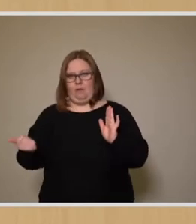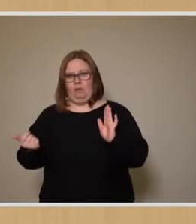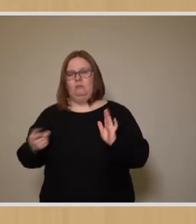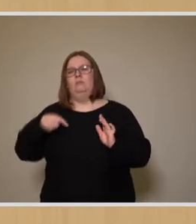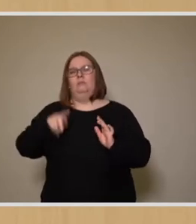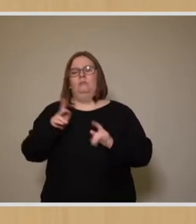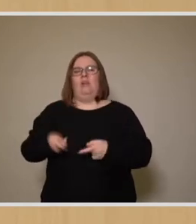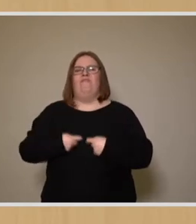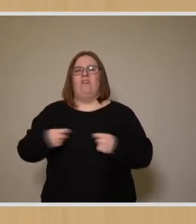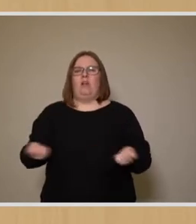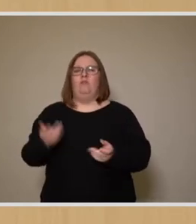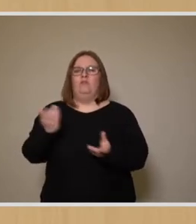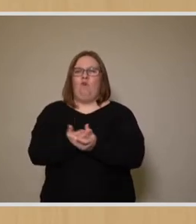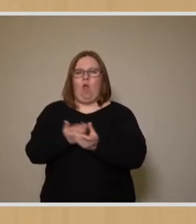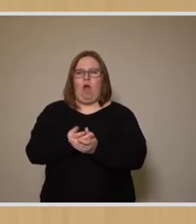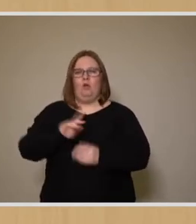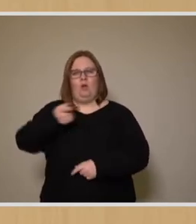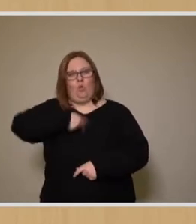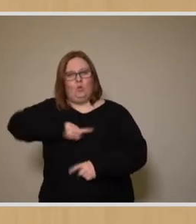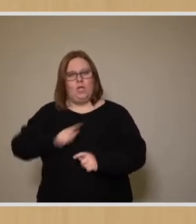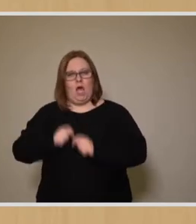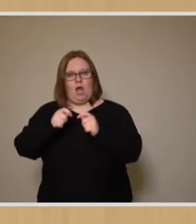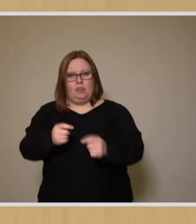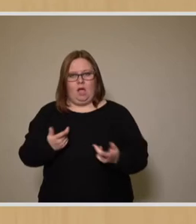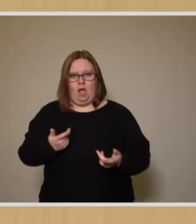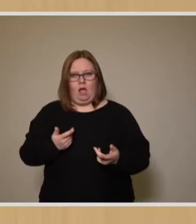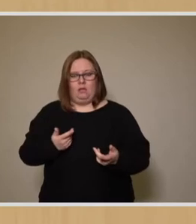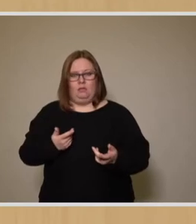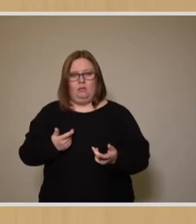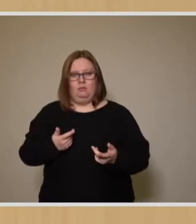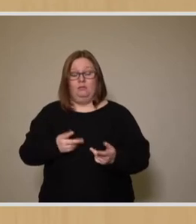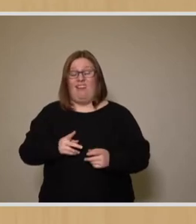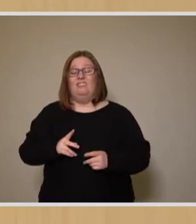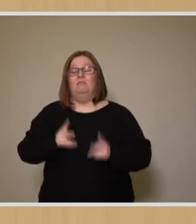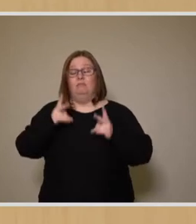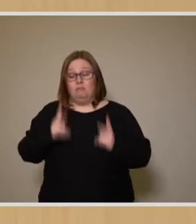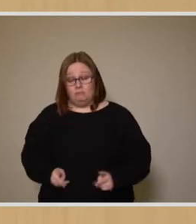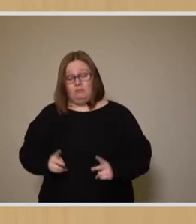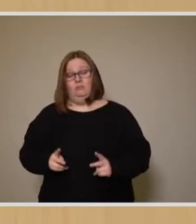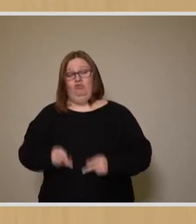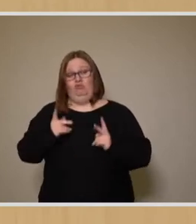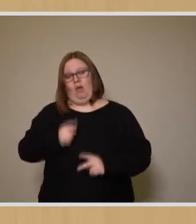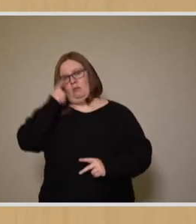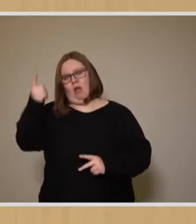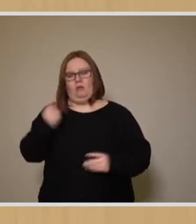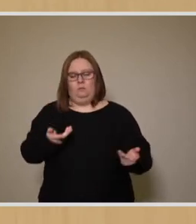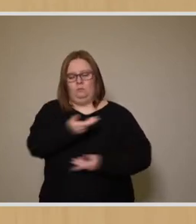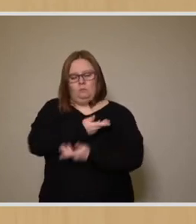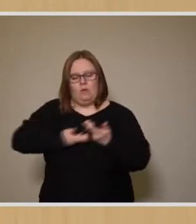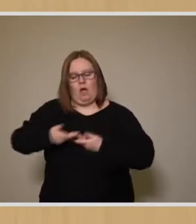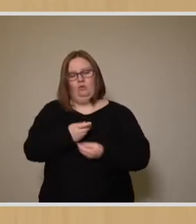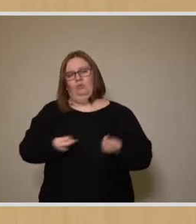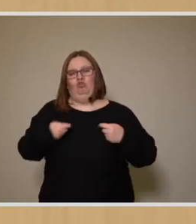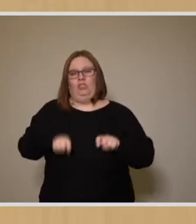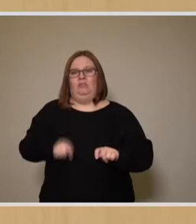eben diese Verkaufsvorlage genauso aber auch wie unser Antrag erst dann hier im Stadtrat beraten und beschlossen